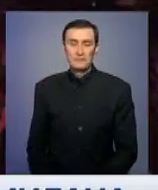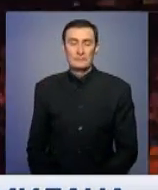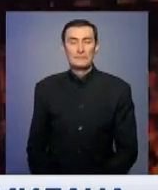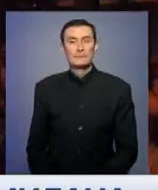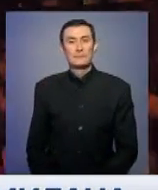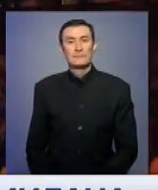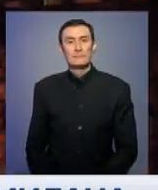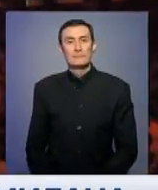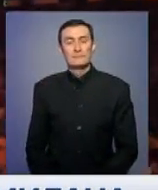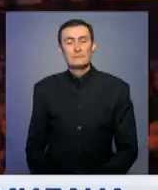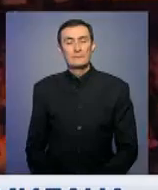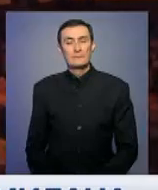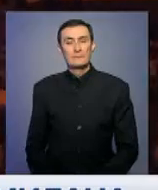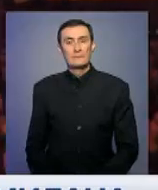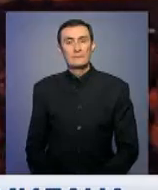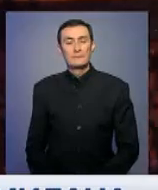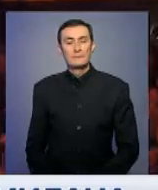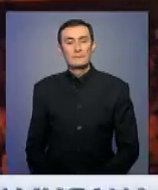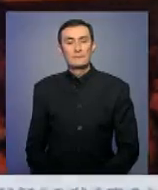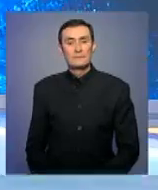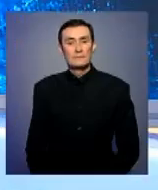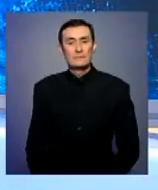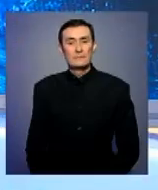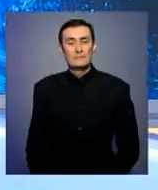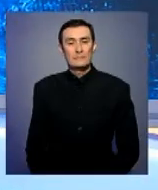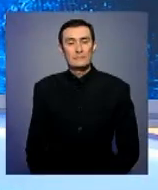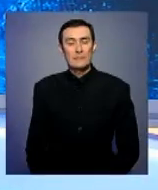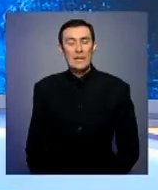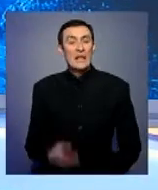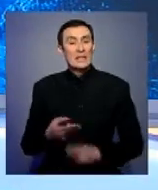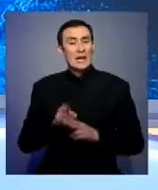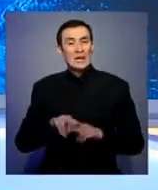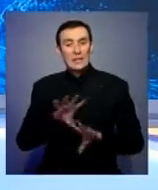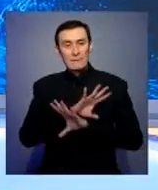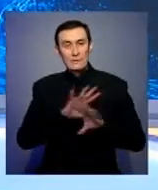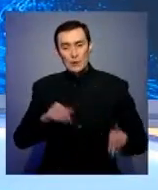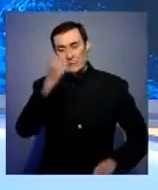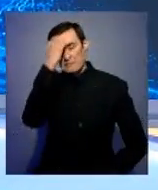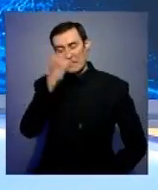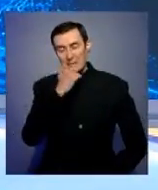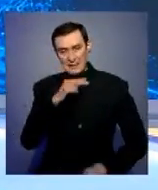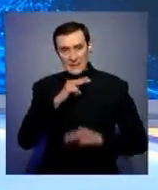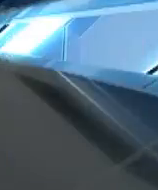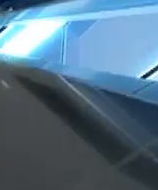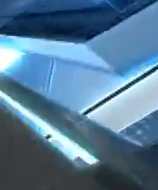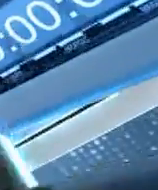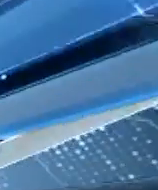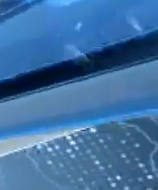Назарова, Хабар 24, Италия. Пока это все. До скорого.